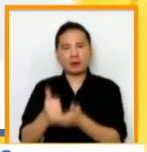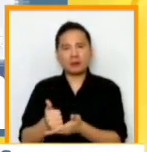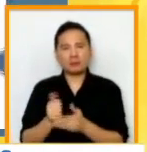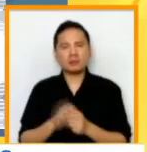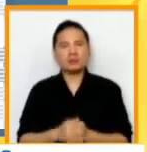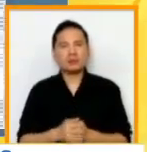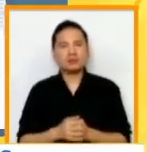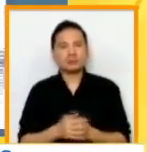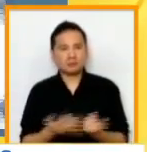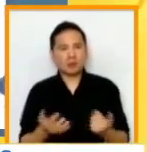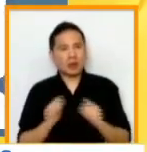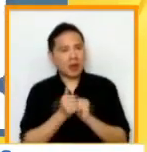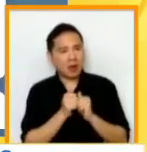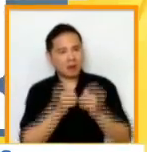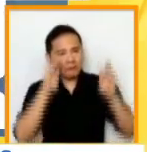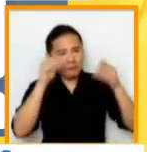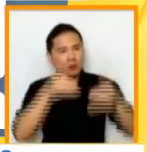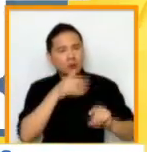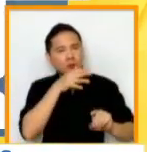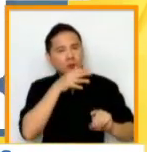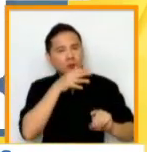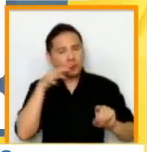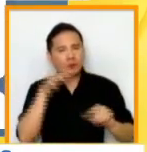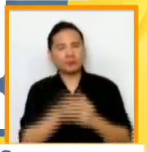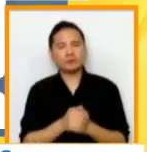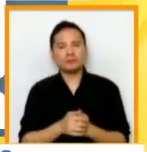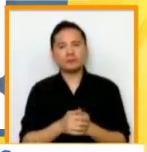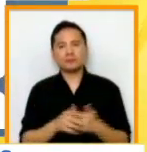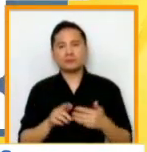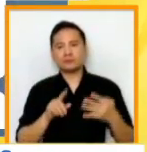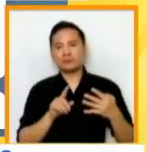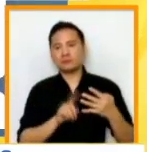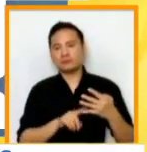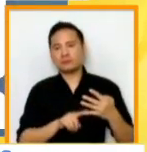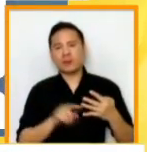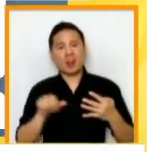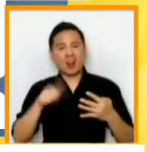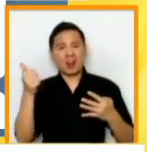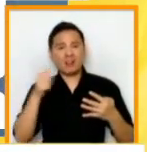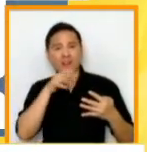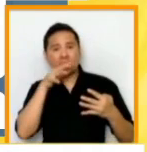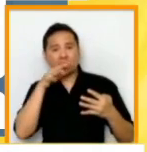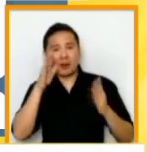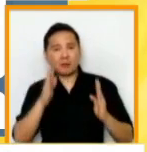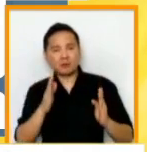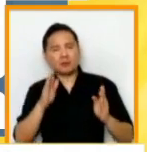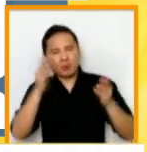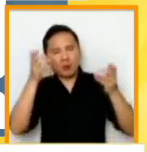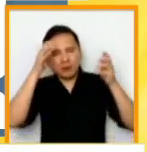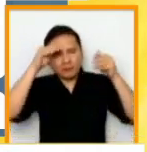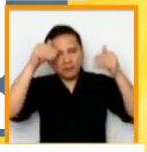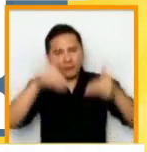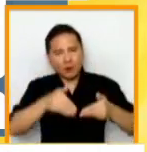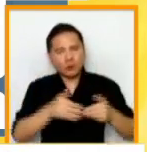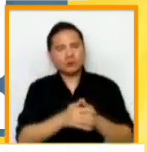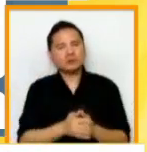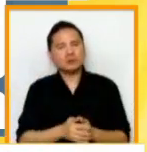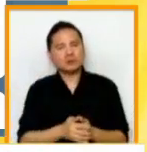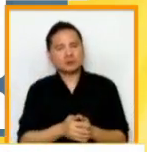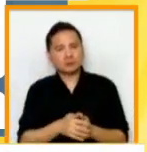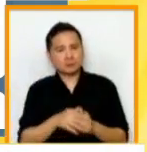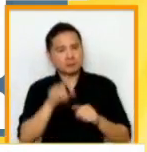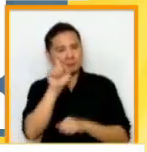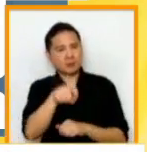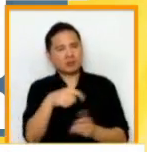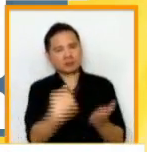agrikultura. Tulong sa mga magsasakarin naman ang nais ni Manzano Bernadette Orlanda na mapag-usapan. Sobrang